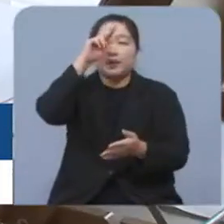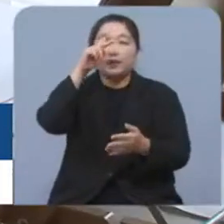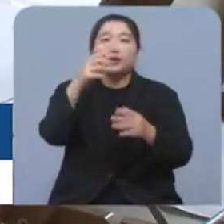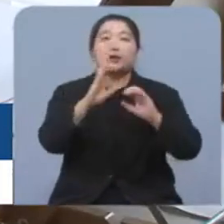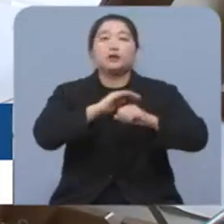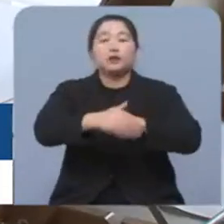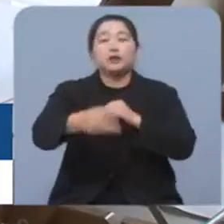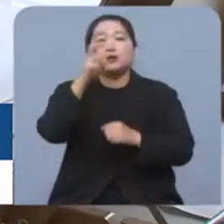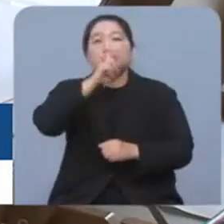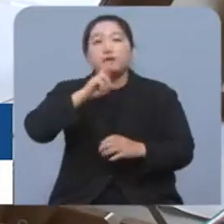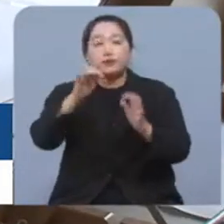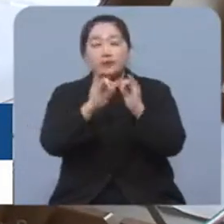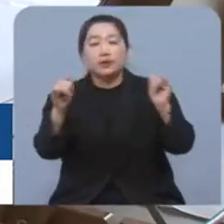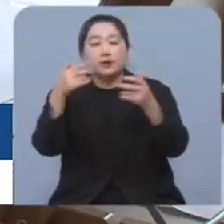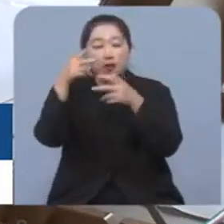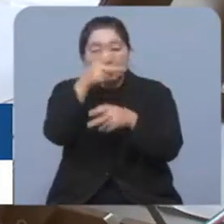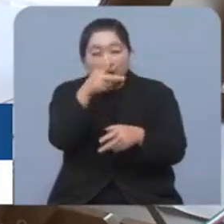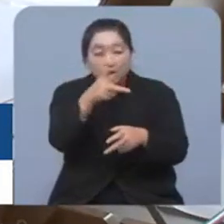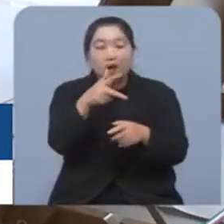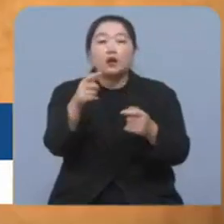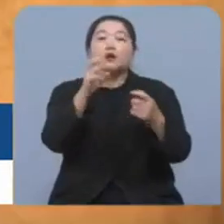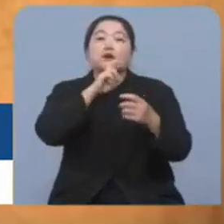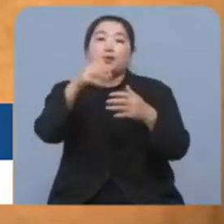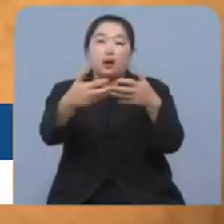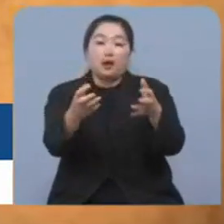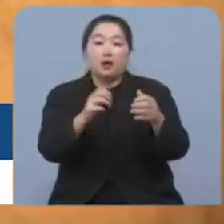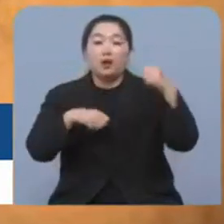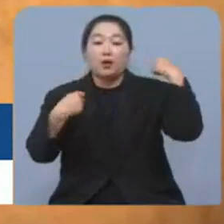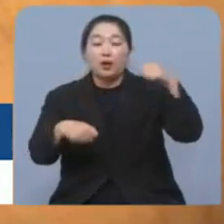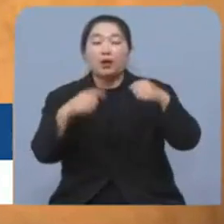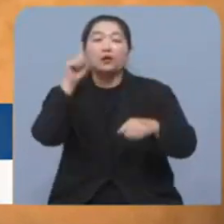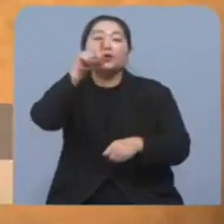세계적인 여성음악가를 조명하는 클래식음악회가 내일 오후